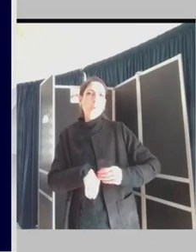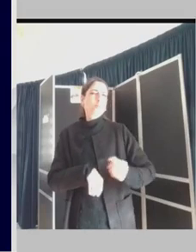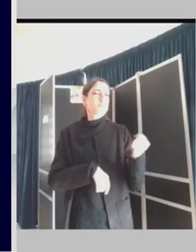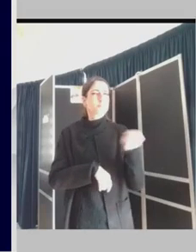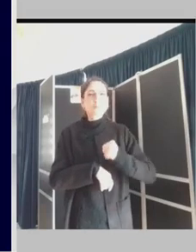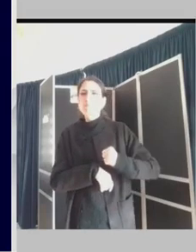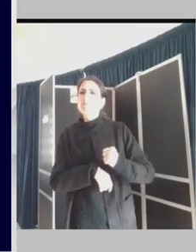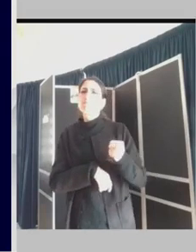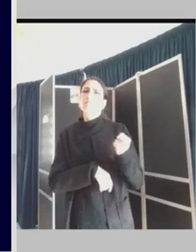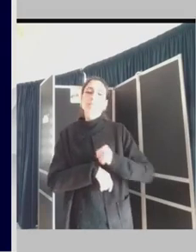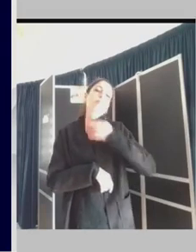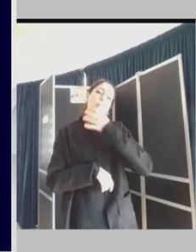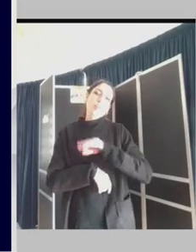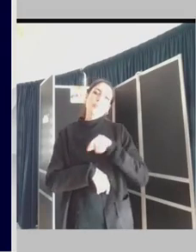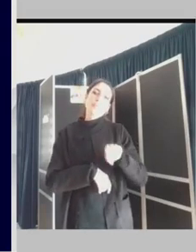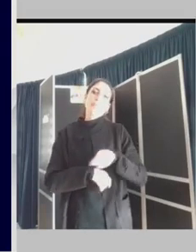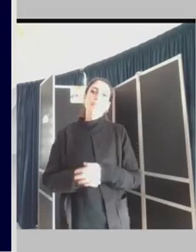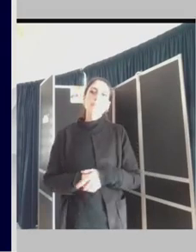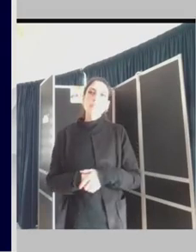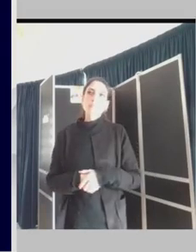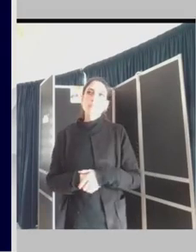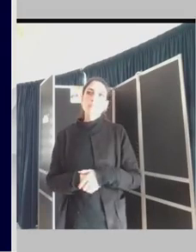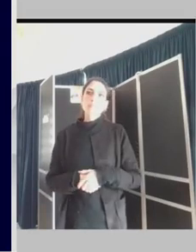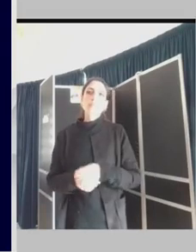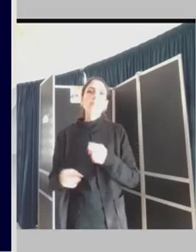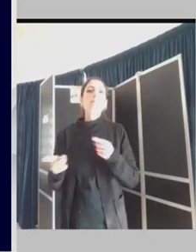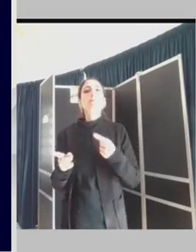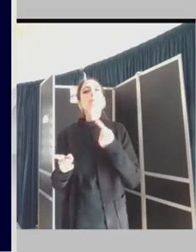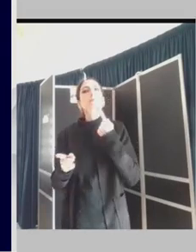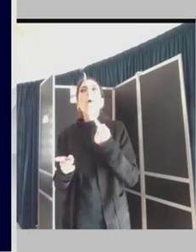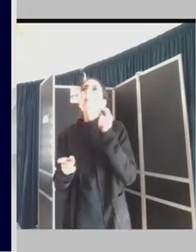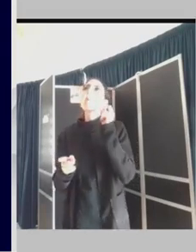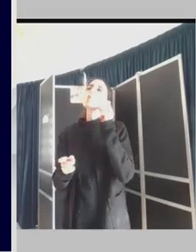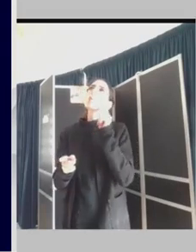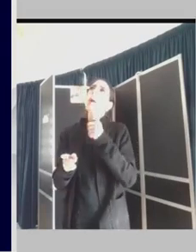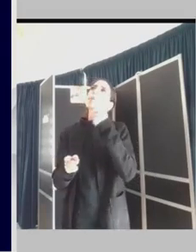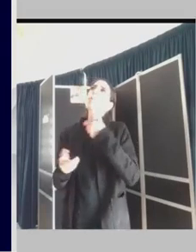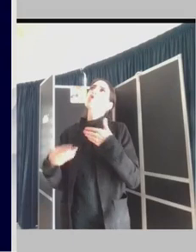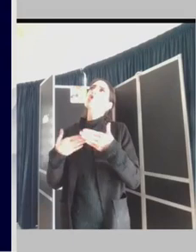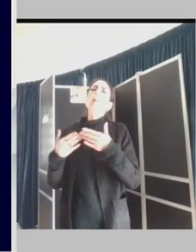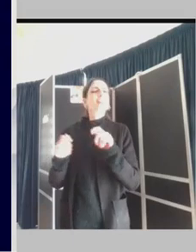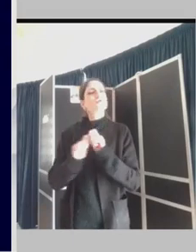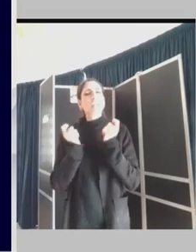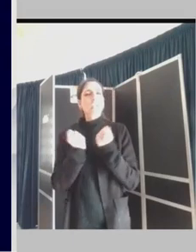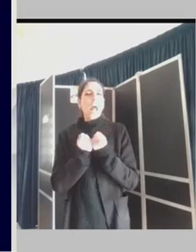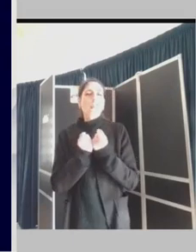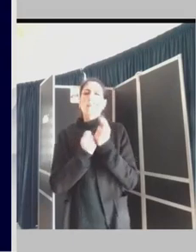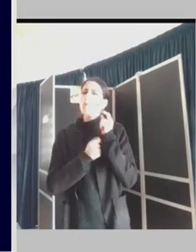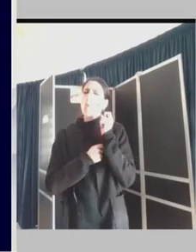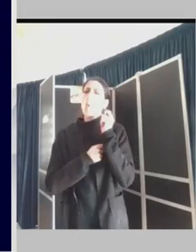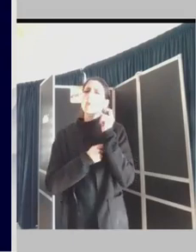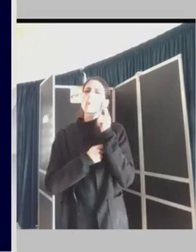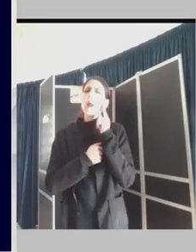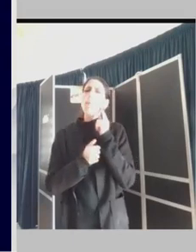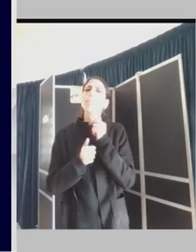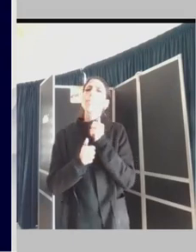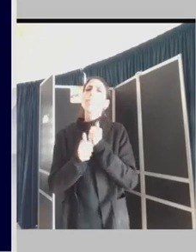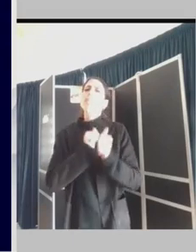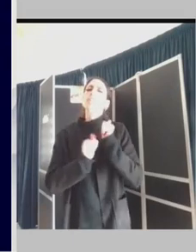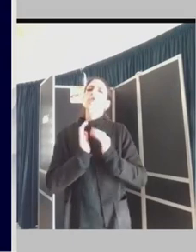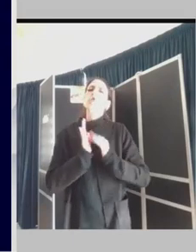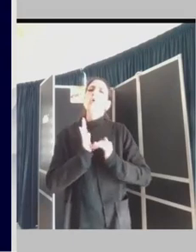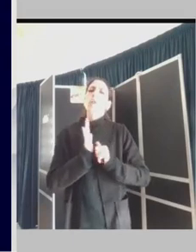di cultura del primo soccorso, ma in generale di cultura della prevenzione, e si